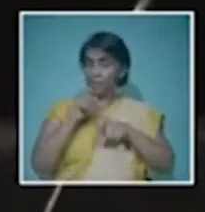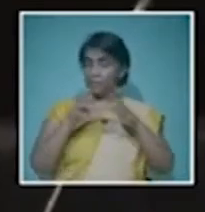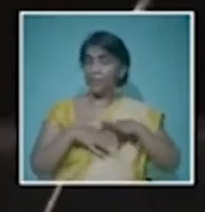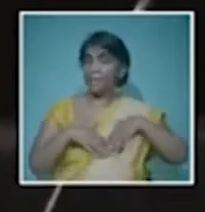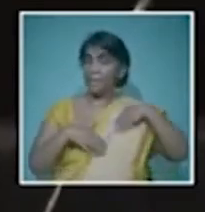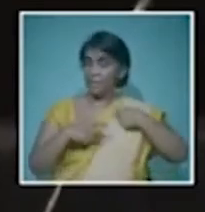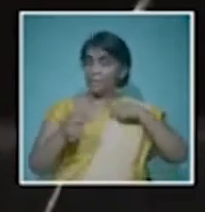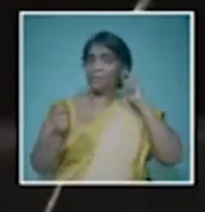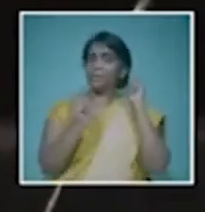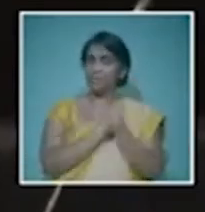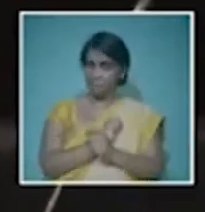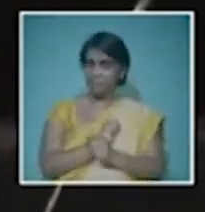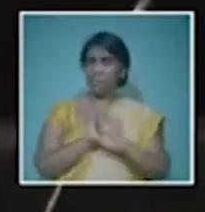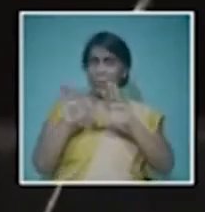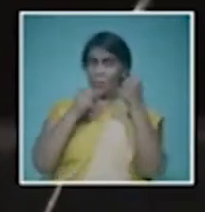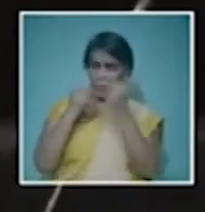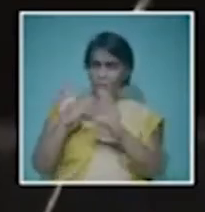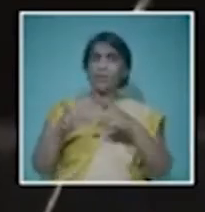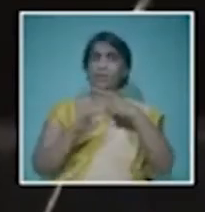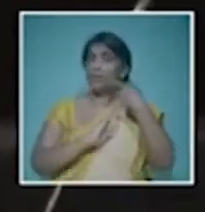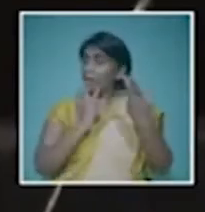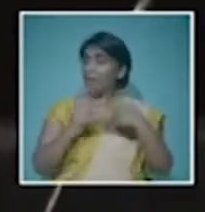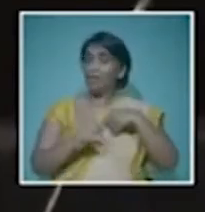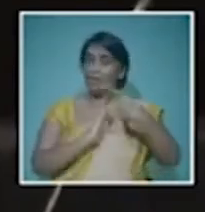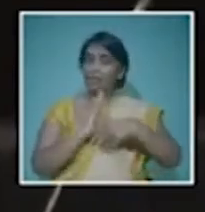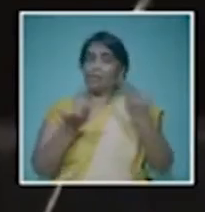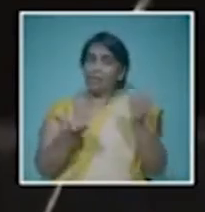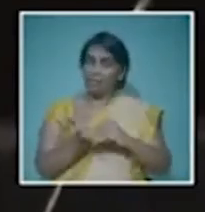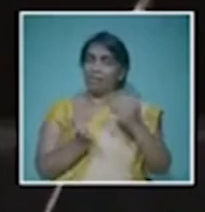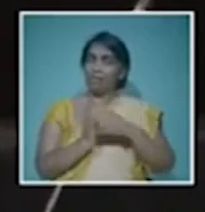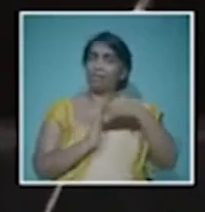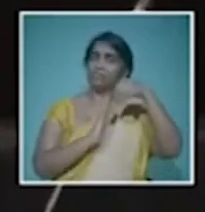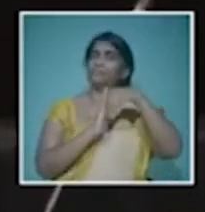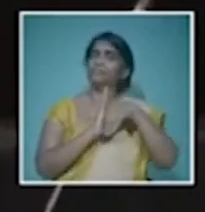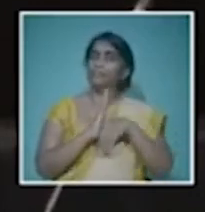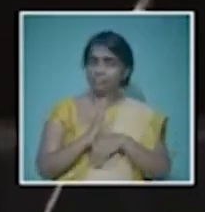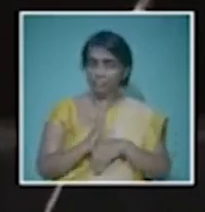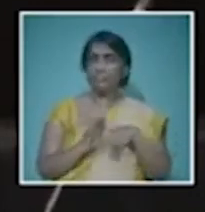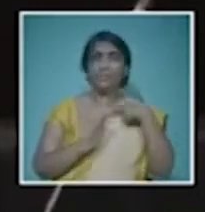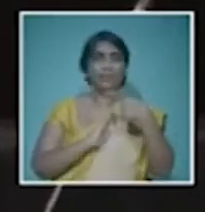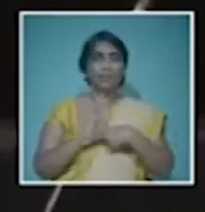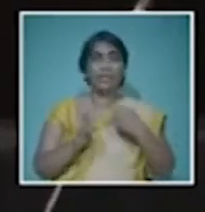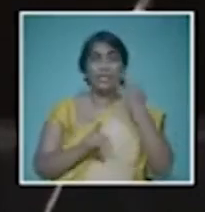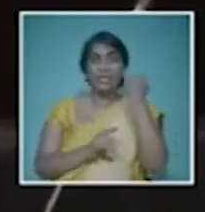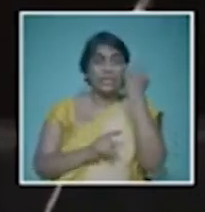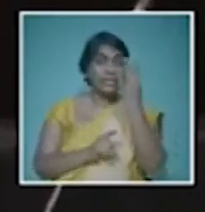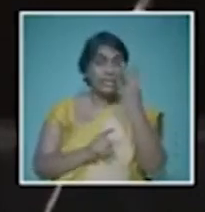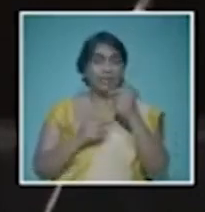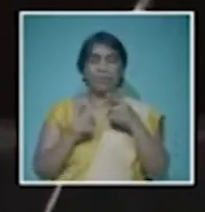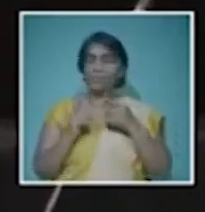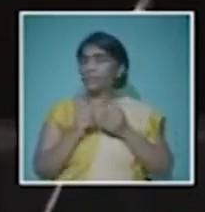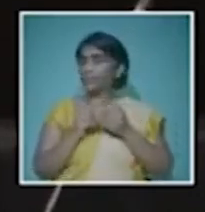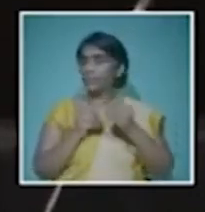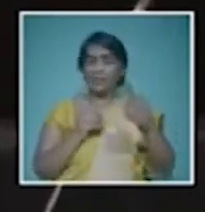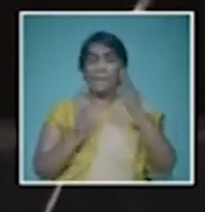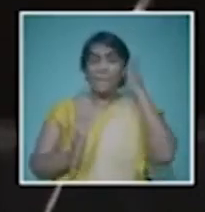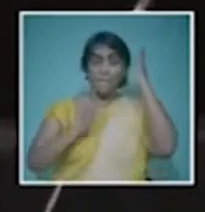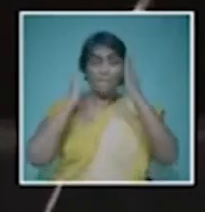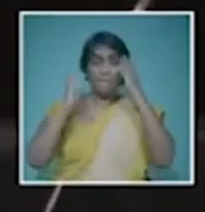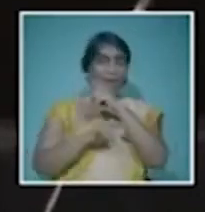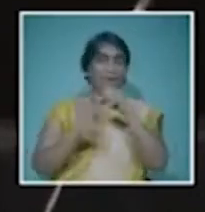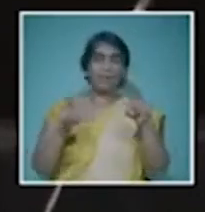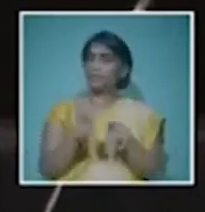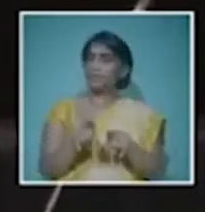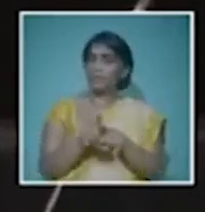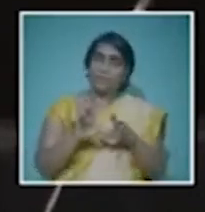நாடு இன்னும் மோசமான ஒரு அபாயகரமான நிலைக்கு செல்லுமே ஒழிய ஒருபோதும் சிங்கப்பூரை போலவோ மலேசியாவை போலவோ அல்லது வேறு நாடுகளைப்